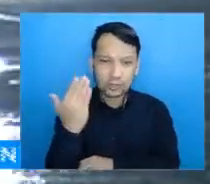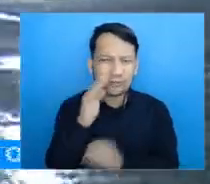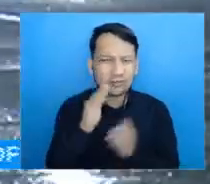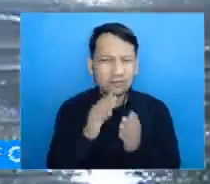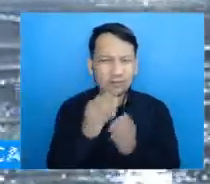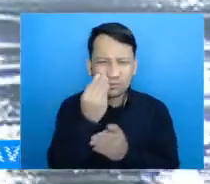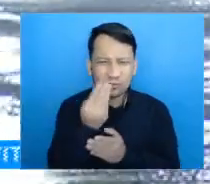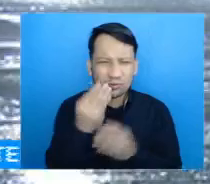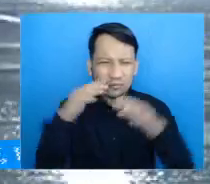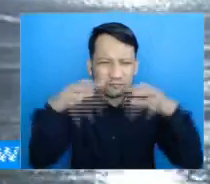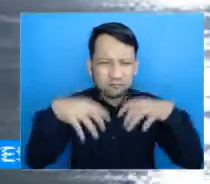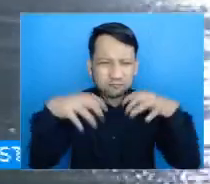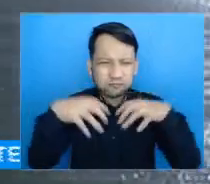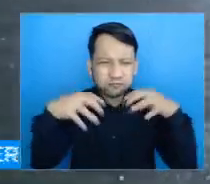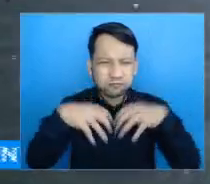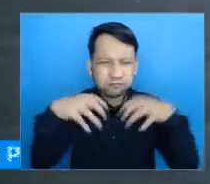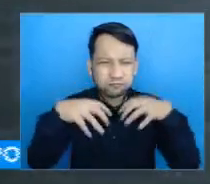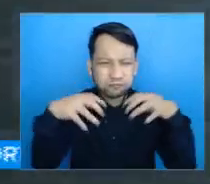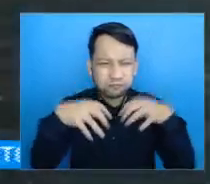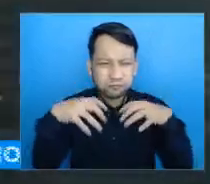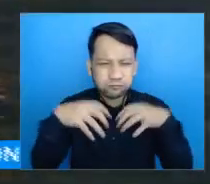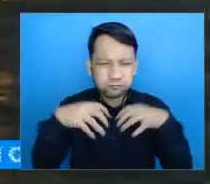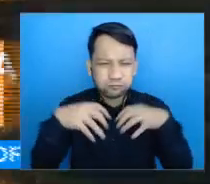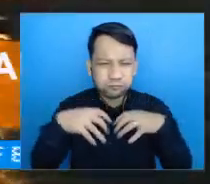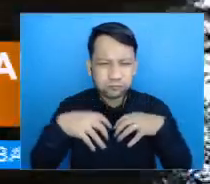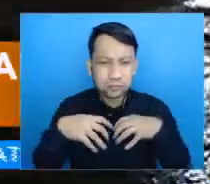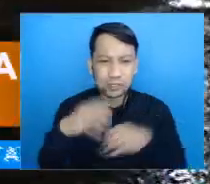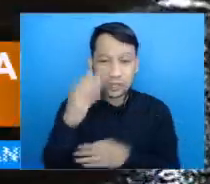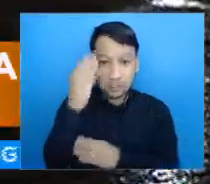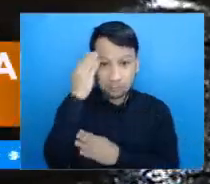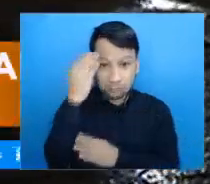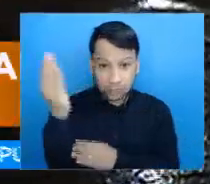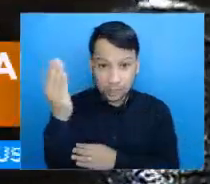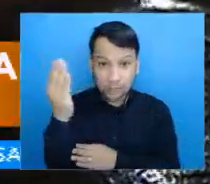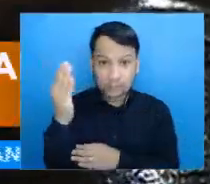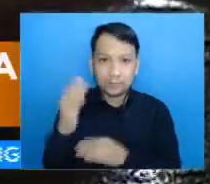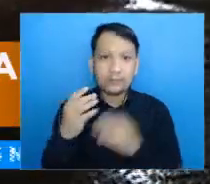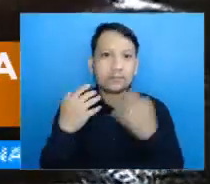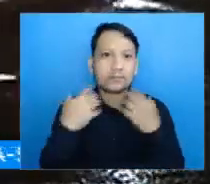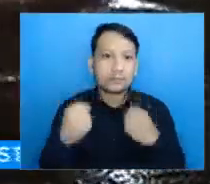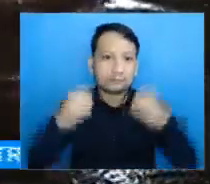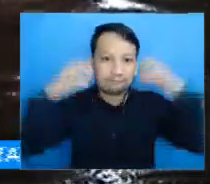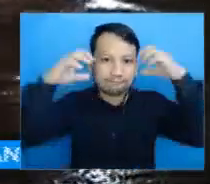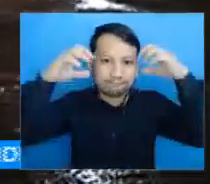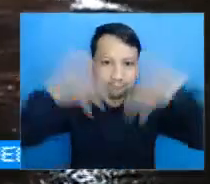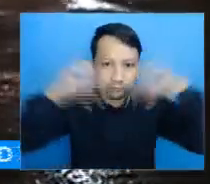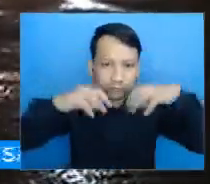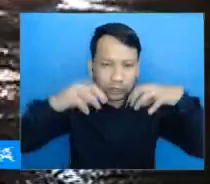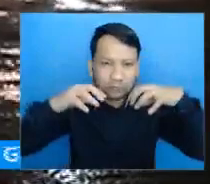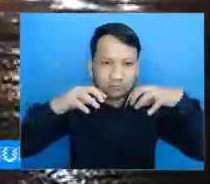Sa mga kalapit na probinsya gaya ng Bulacan, biglang bumuhos ang ulan pero tumitigil din agad.